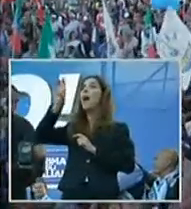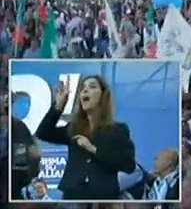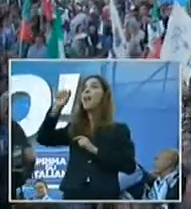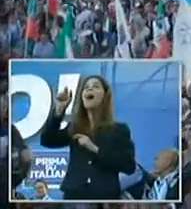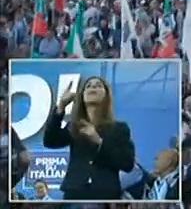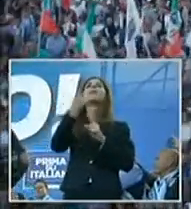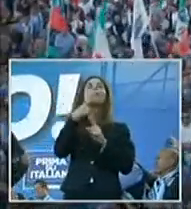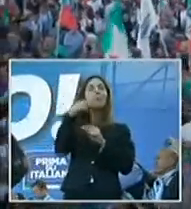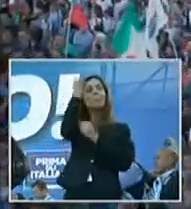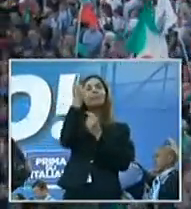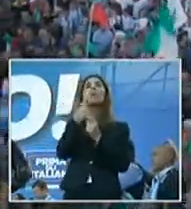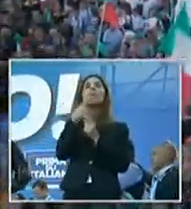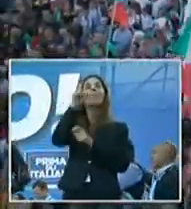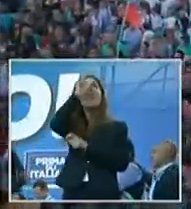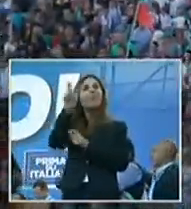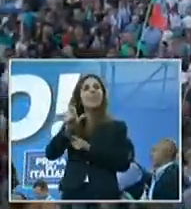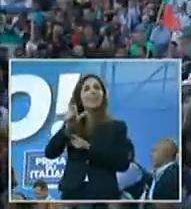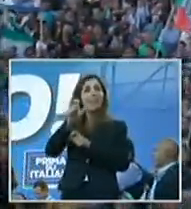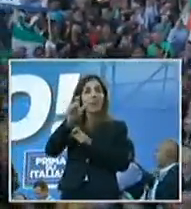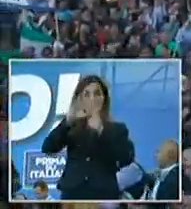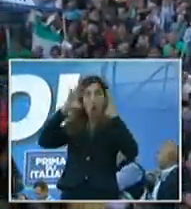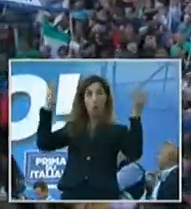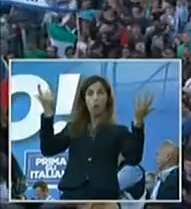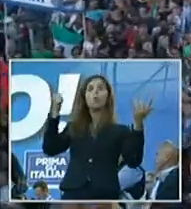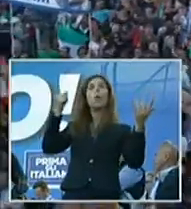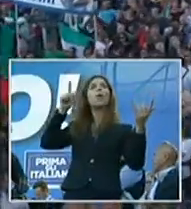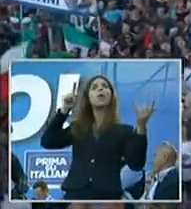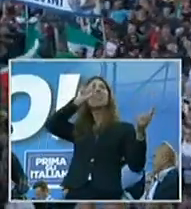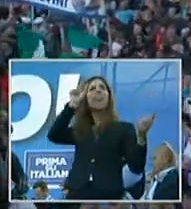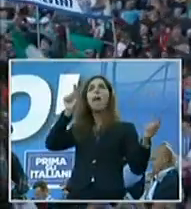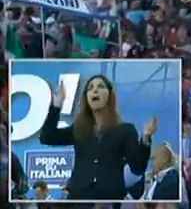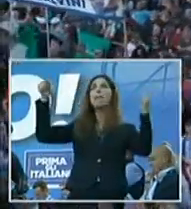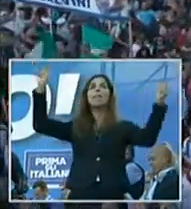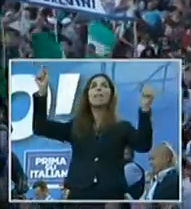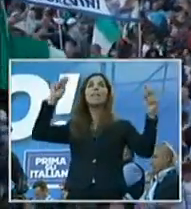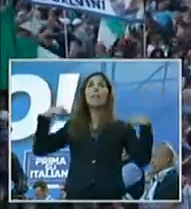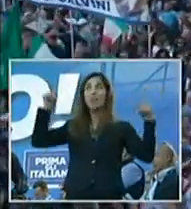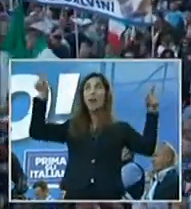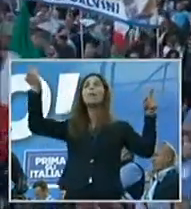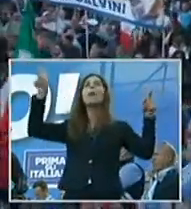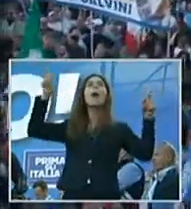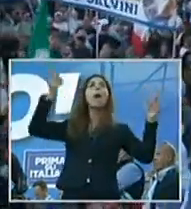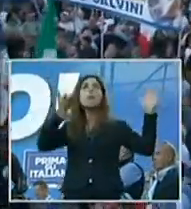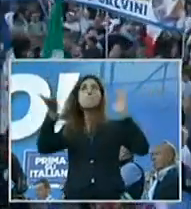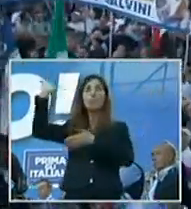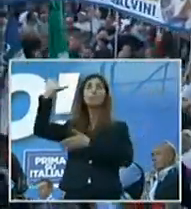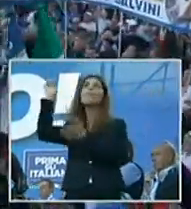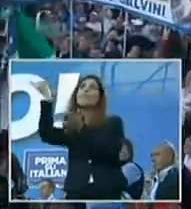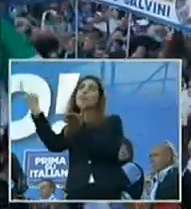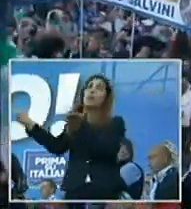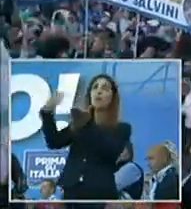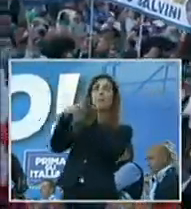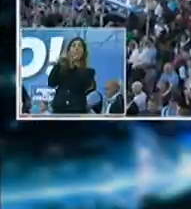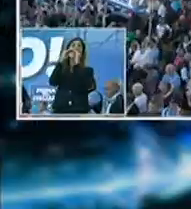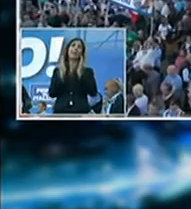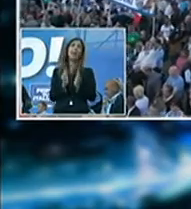retorica che però politicamente credo che funzioni molto molto bene. Ci mette sopra anche una bella citazione di